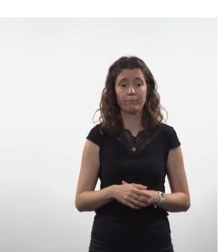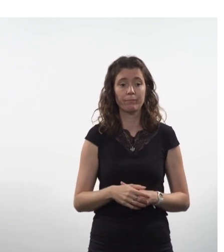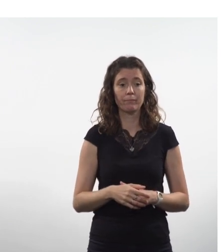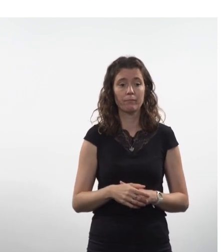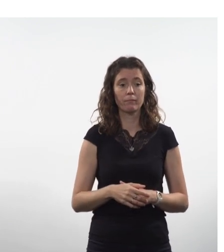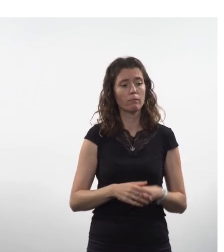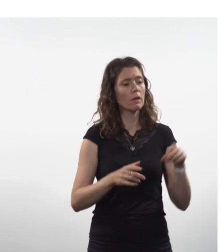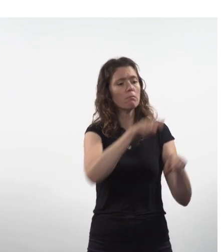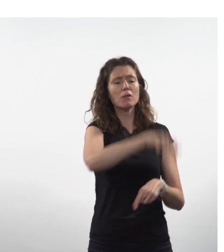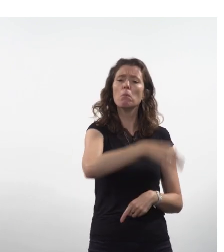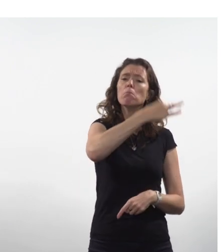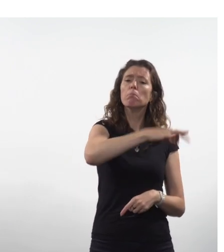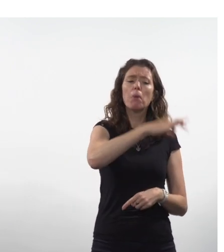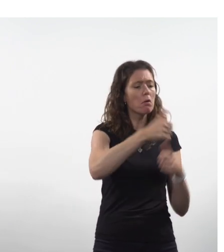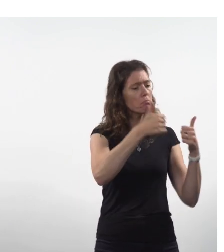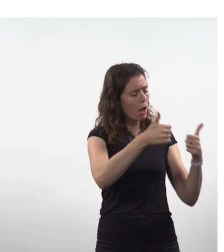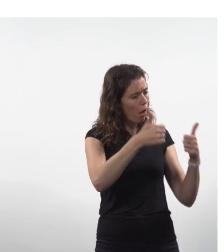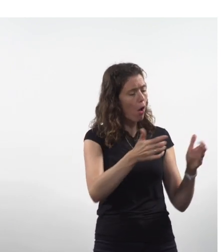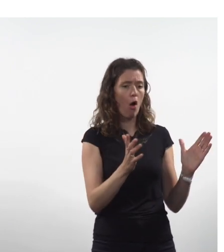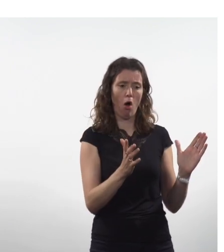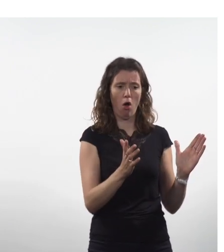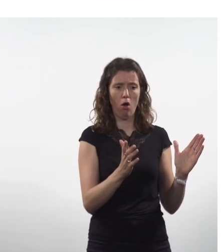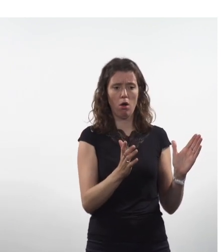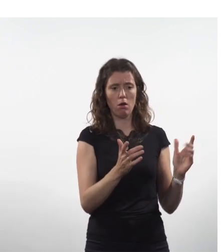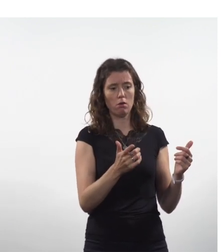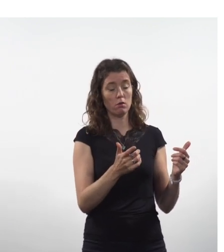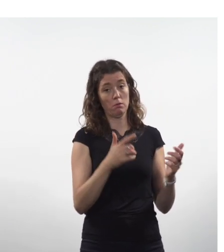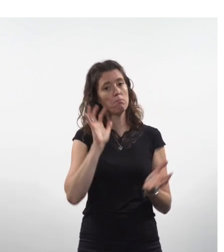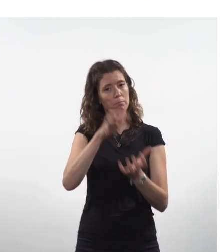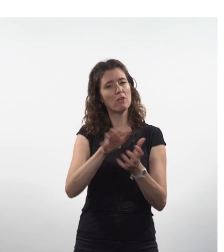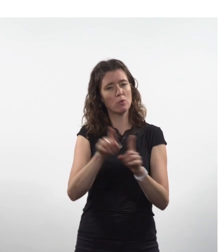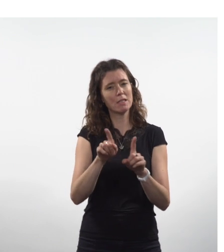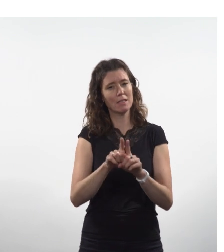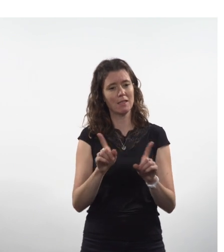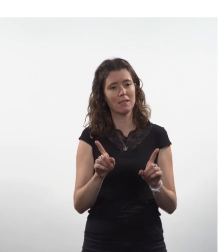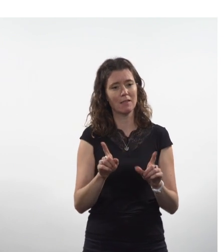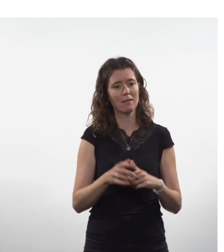parlent bien. Les patients qui parlent bien, c'est un sacré piège aussi.